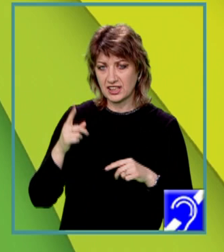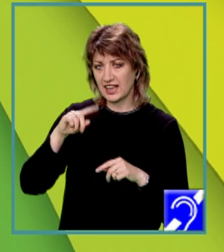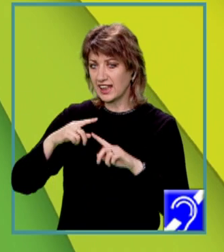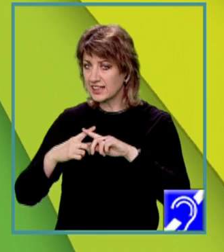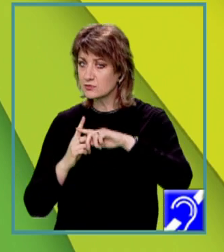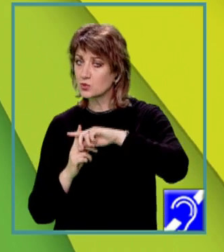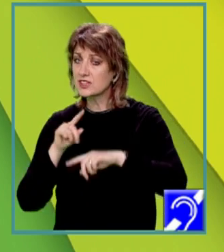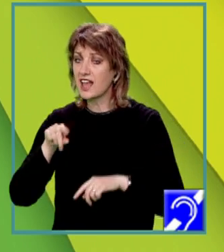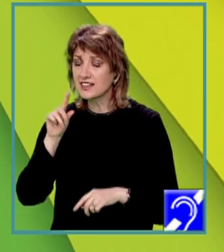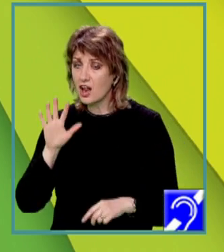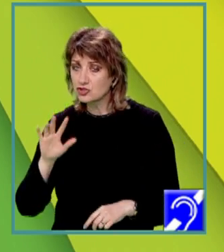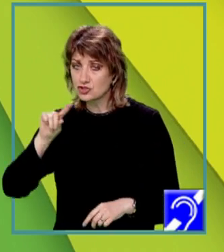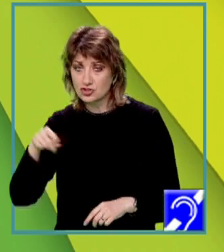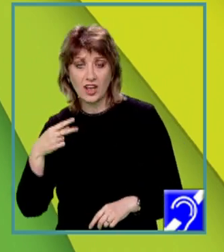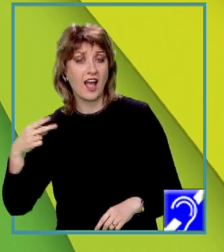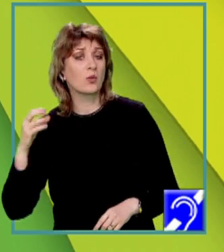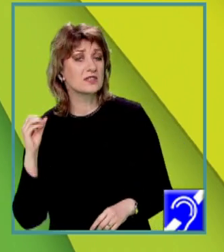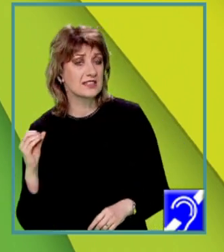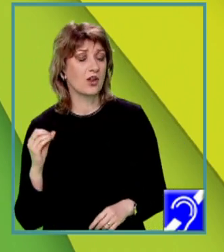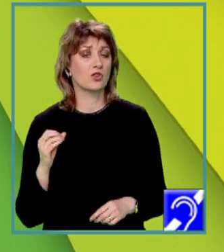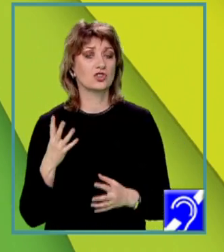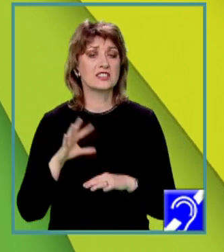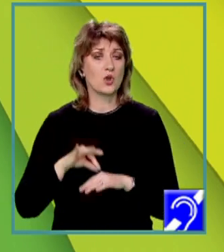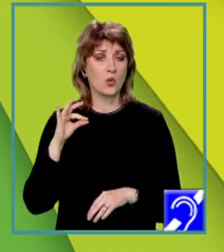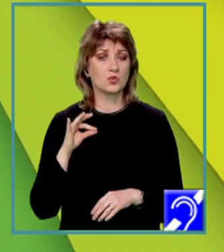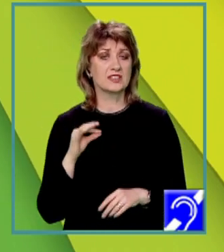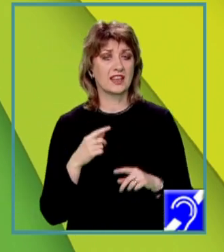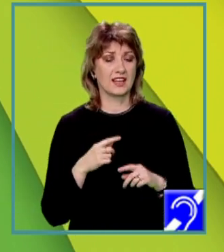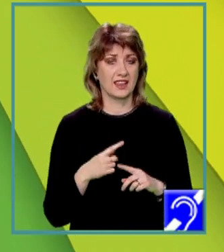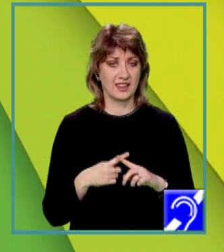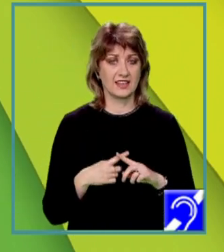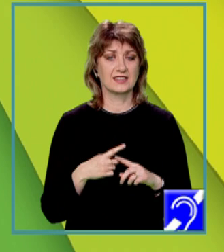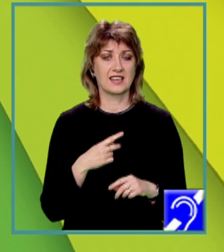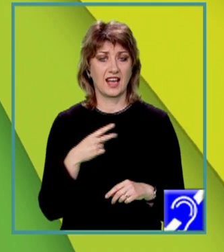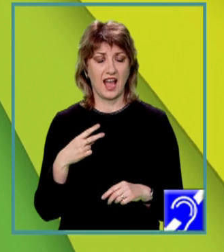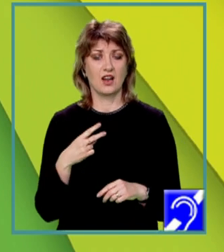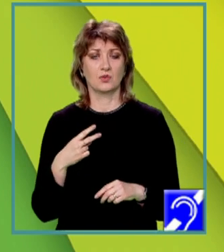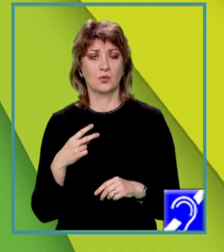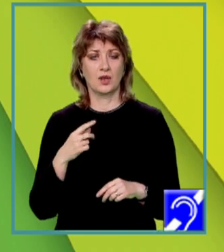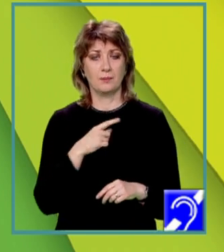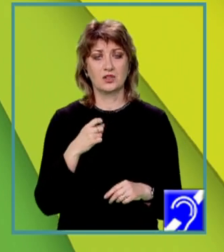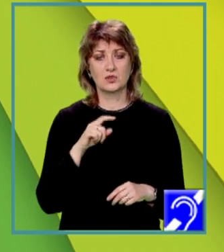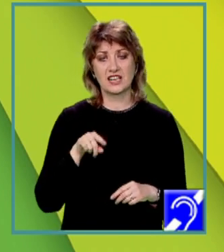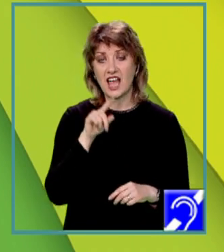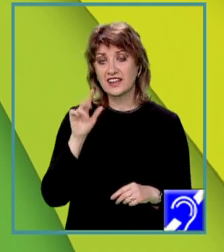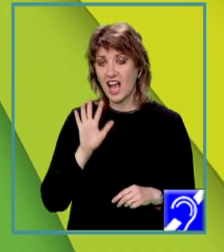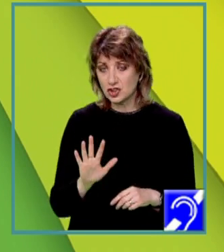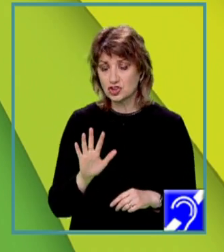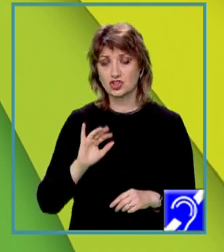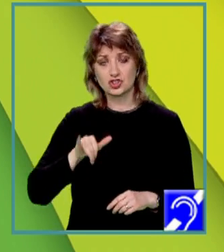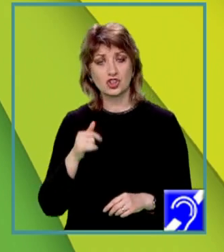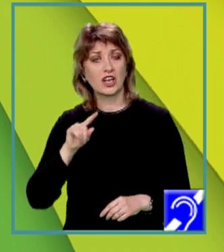din 5 este egal cu zero ceea ce ne duce la soluția este egal cu minus radical din 5 si